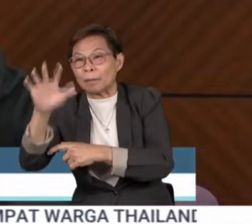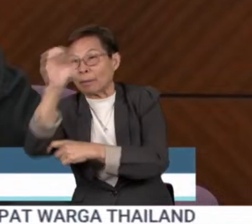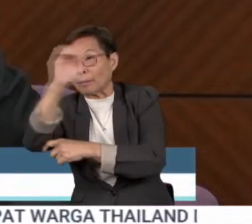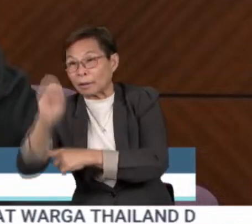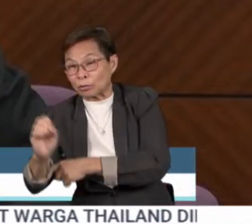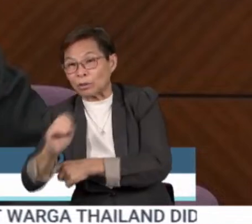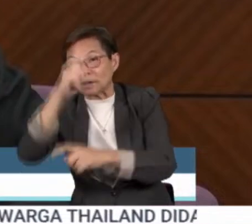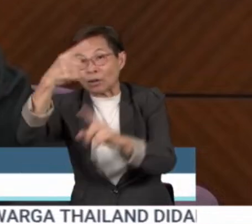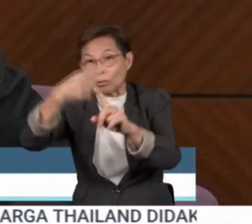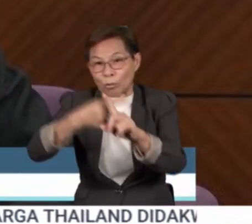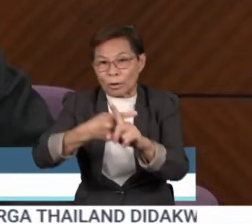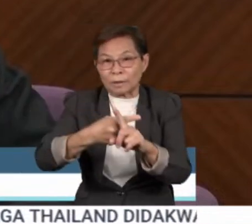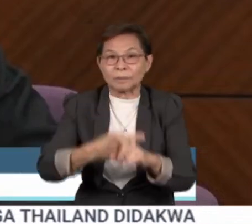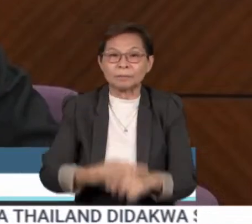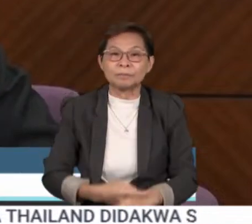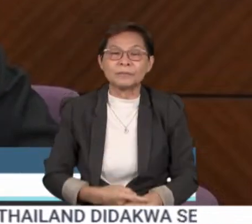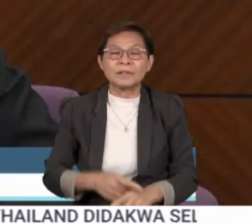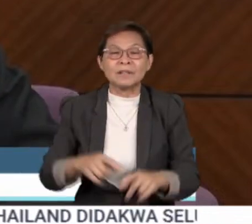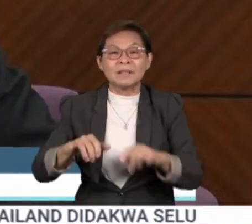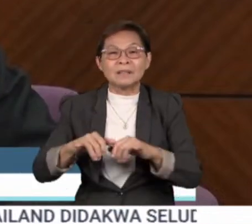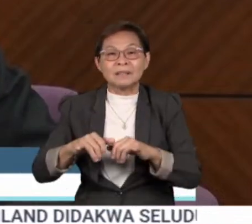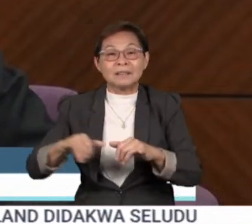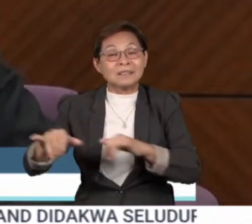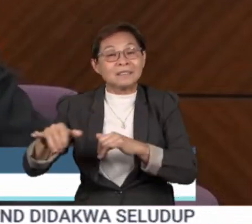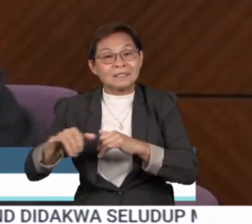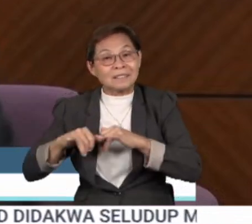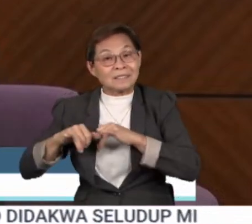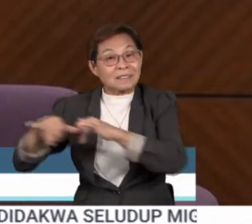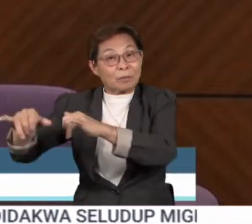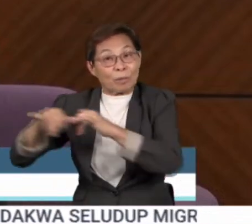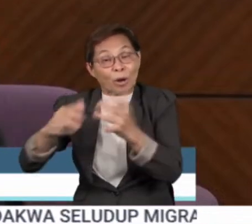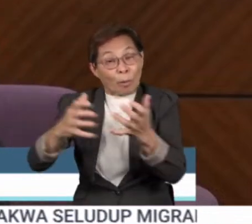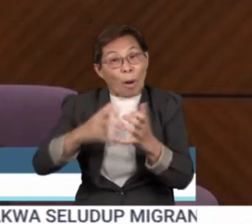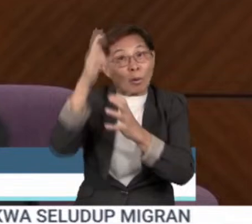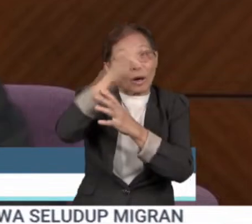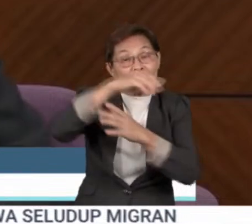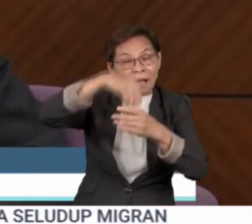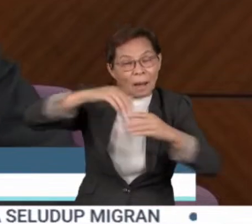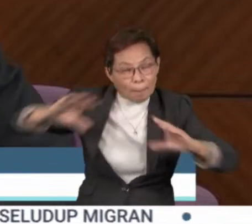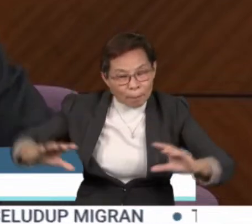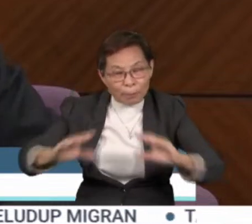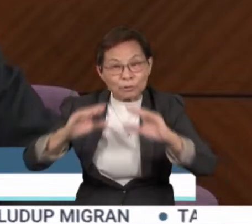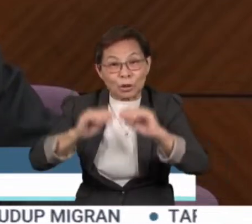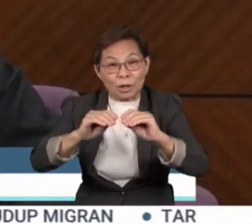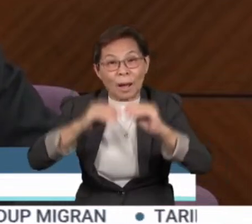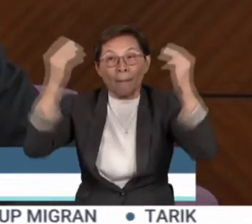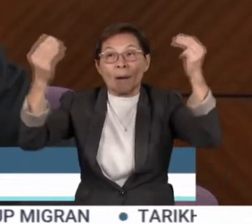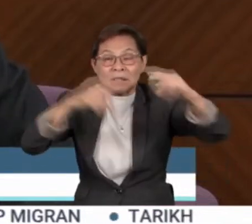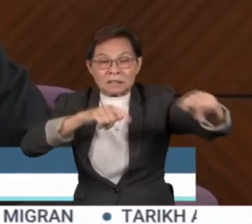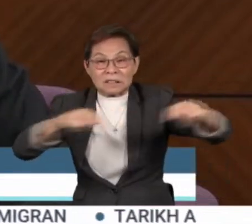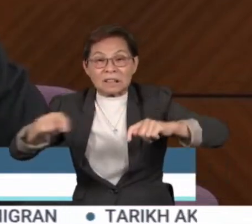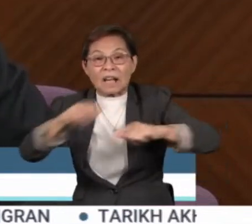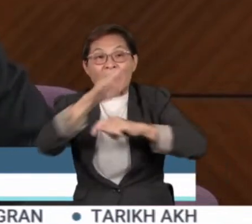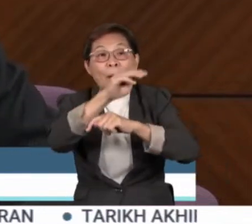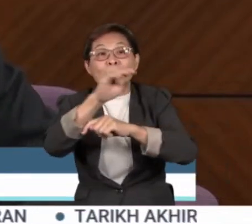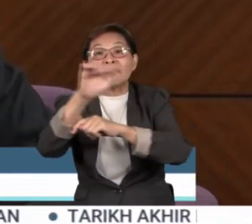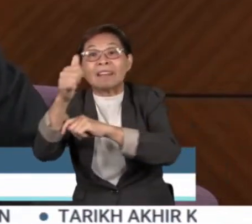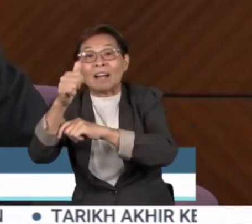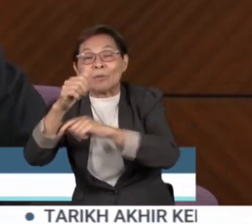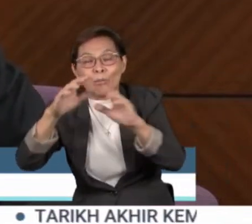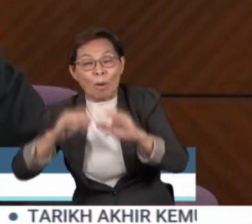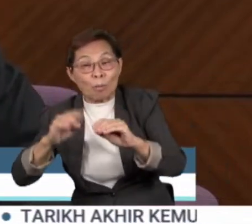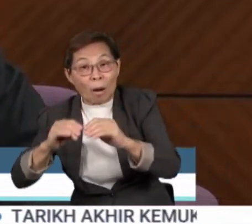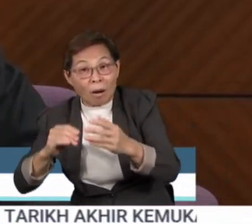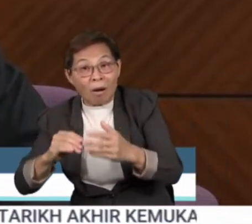35% sebulan. Selaras dengan hasrat kerajaan dalam mesyuarat Majlis Tindakan Ekonomi Negara